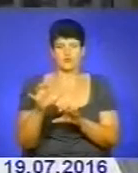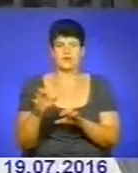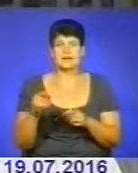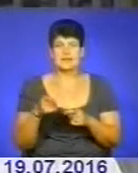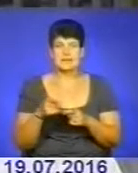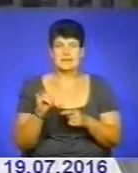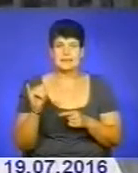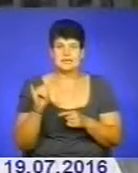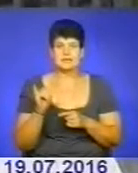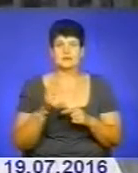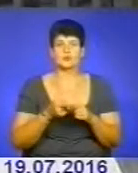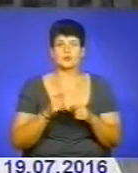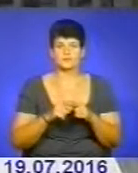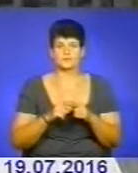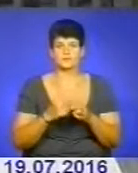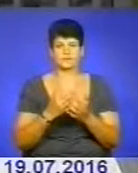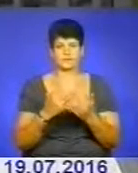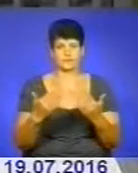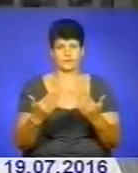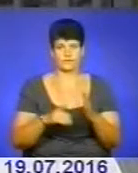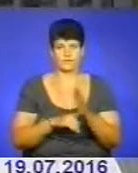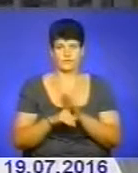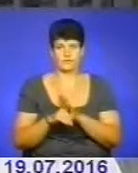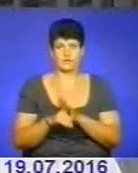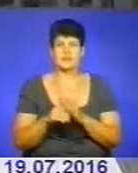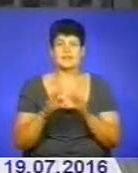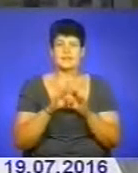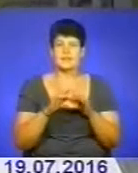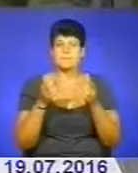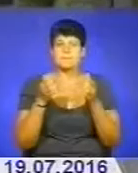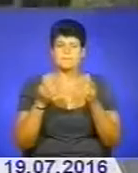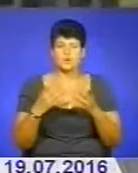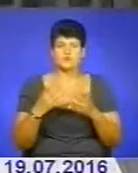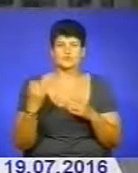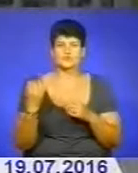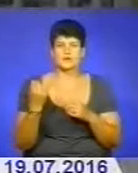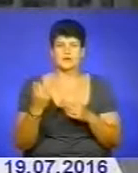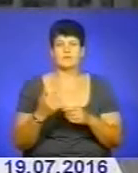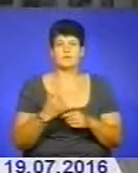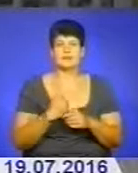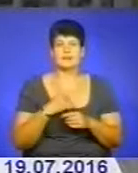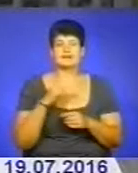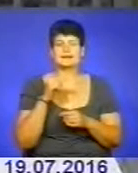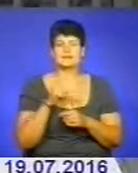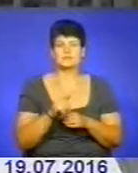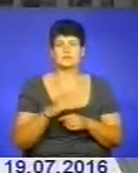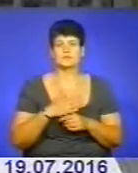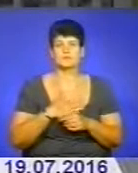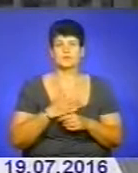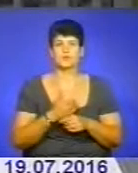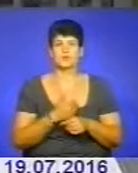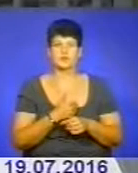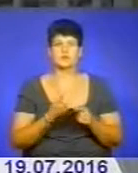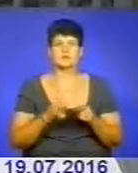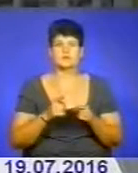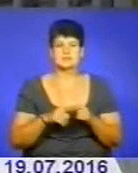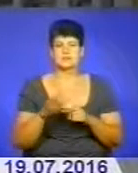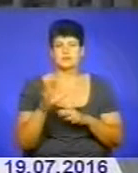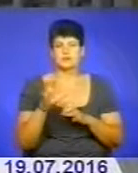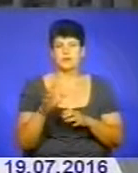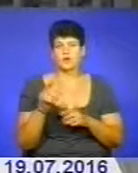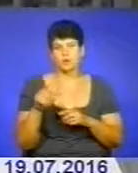до Верховини. Я вирішив, що люди, щоб це бачили, знали, на ті фотографії, які в мене були вдома, просто у плівках, перевели мені в